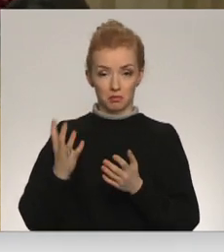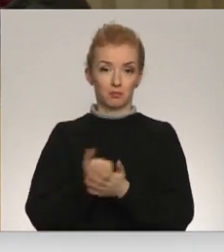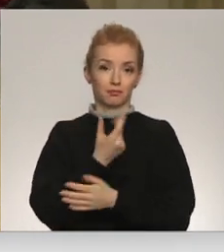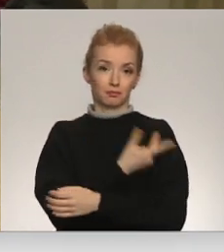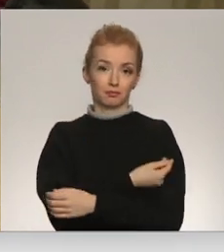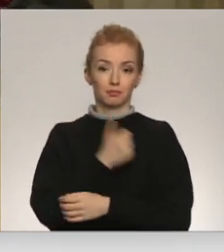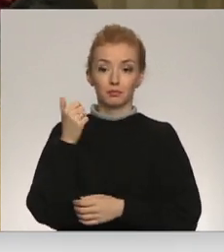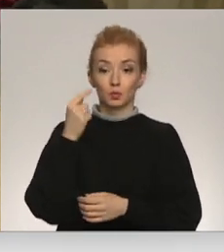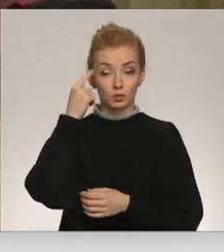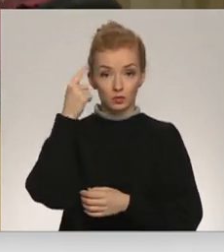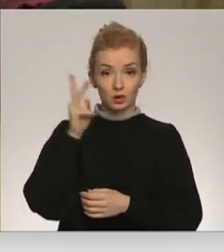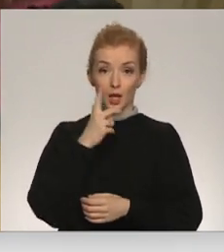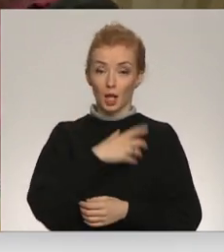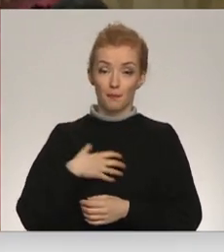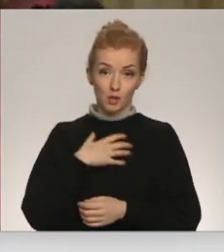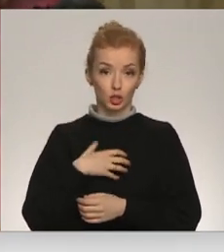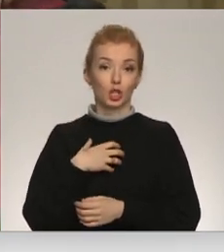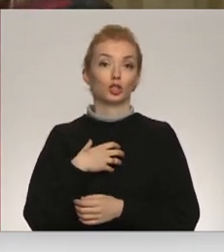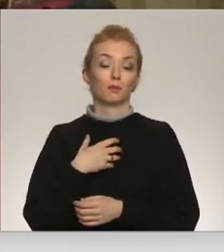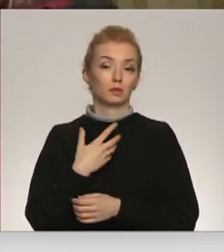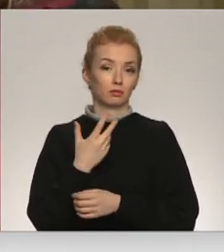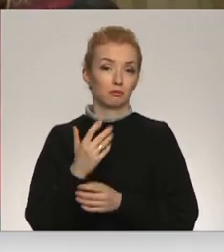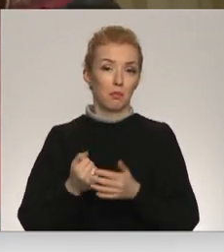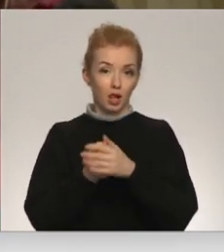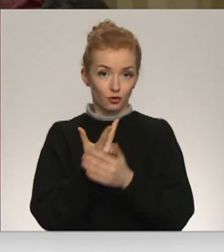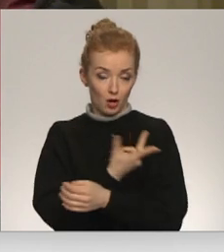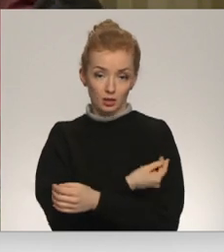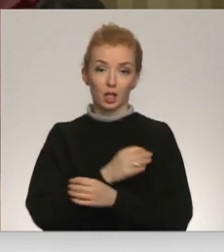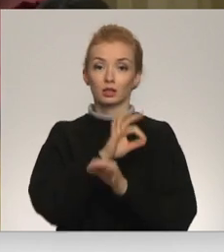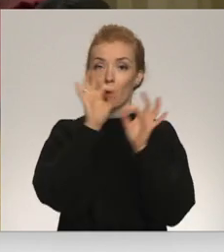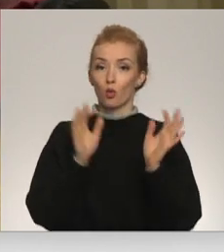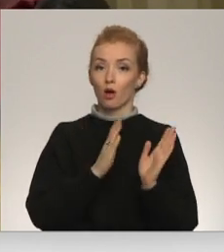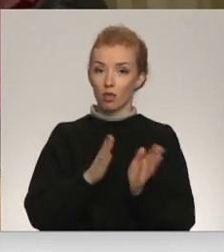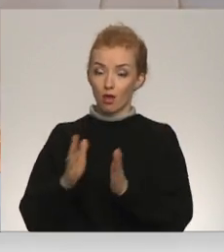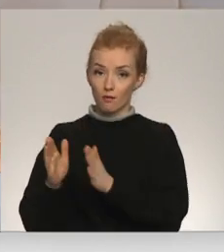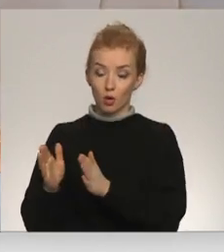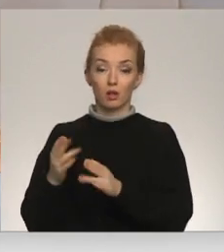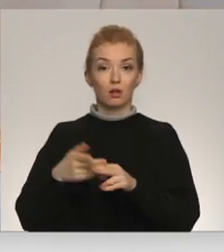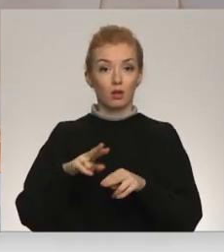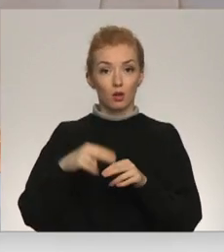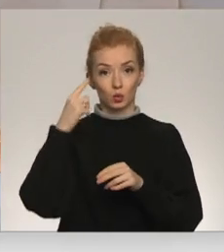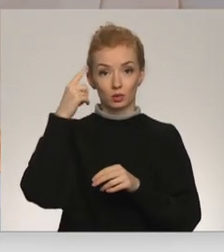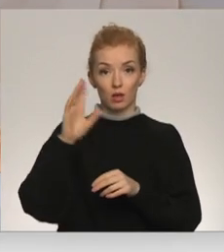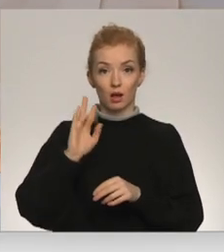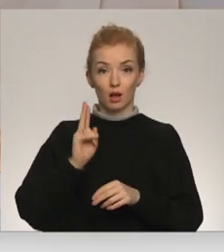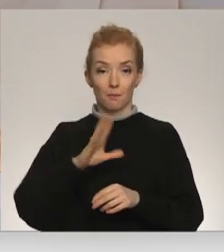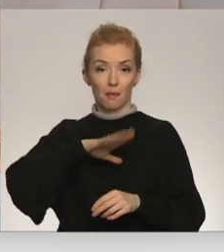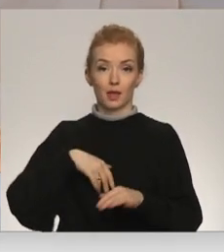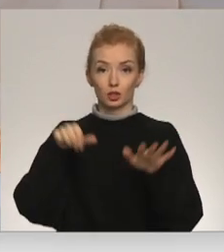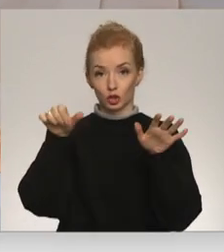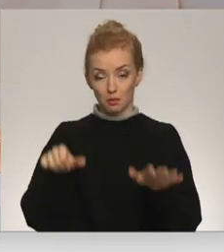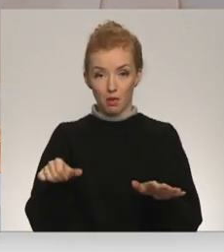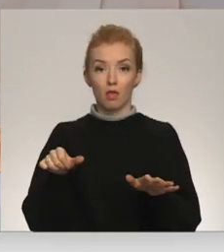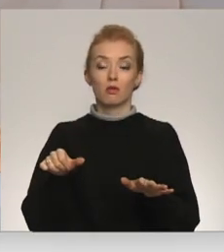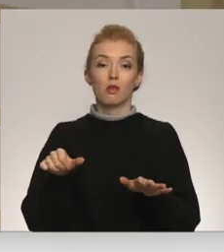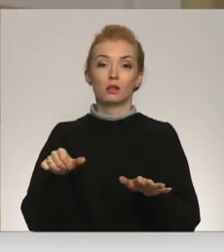dzirdēju, kad būs nepieciešams, tad sāktam gatavoties. Un tad es dzirdēju informāciju, ka pēc 6. mēneša tā kā tā efektivitāte